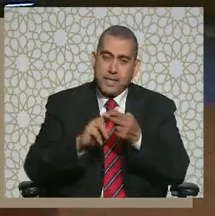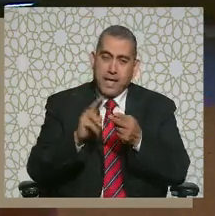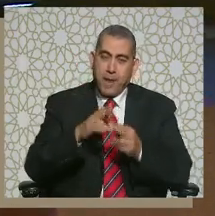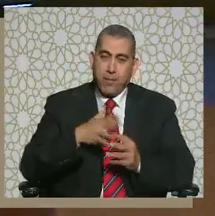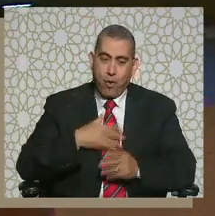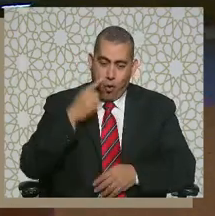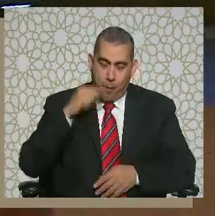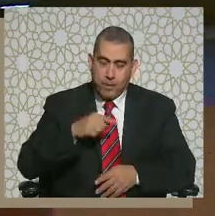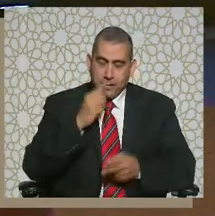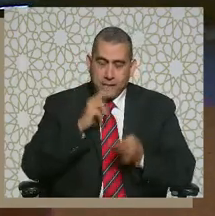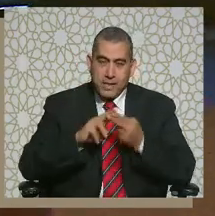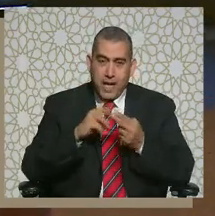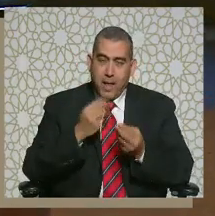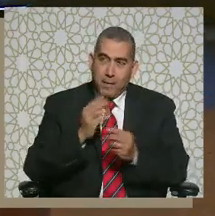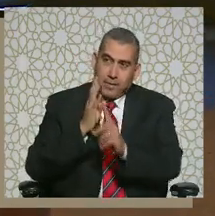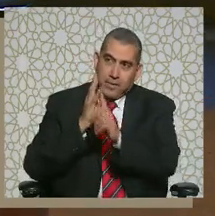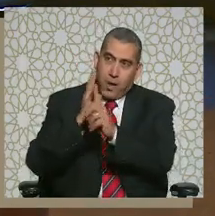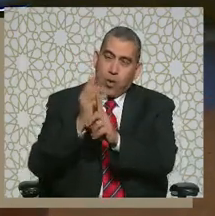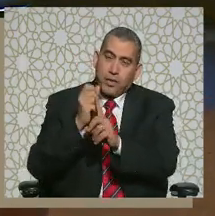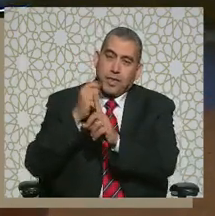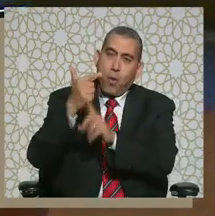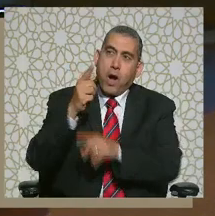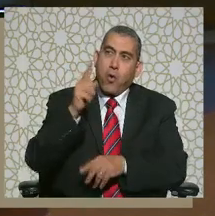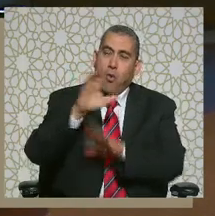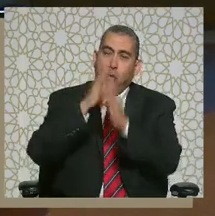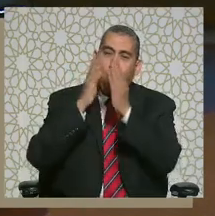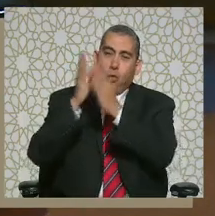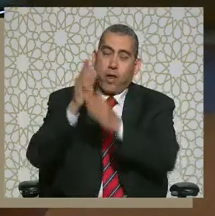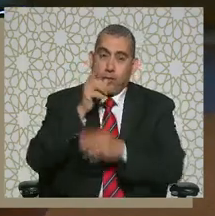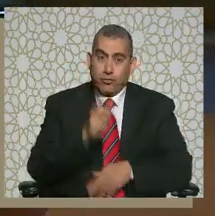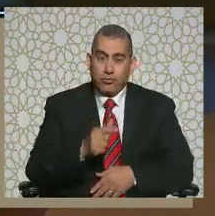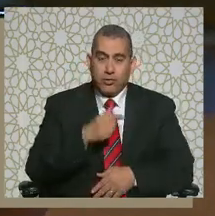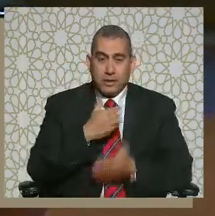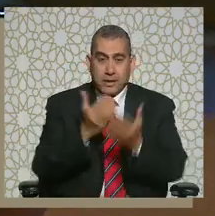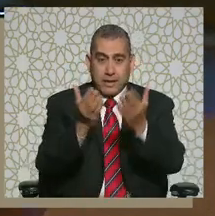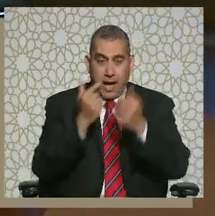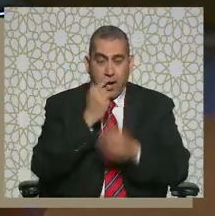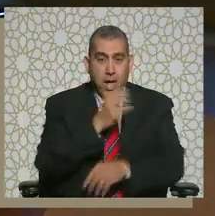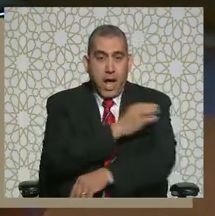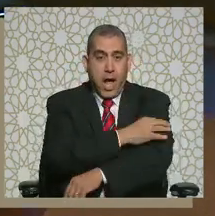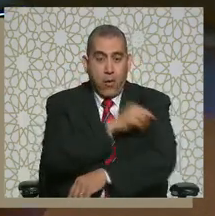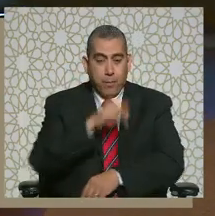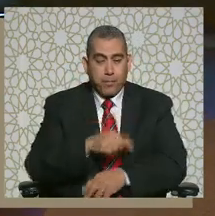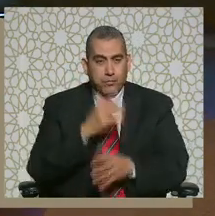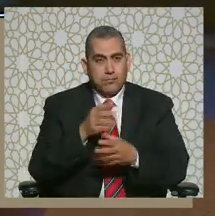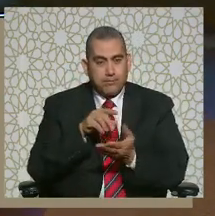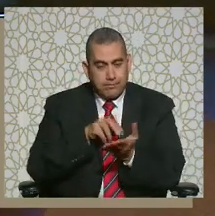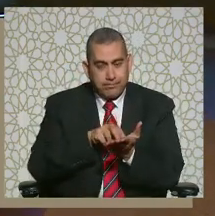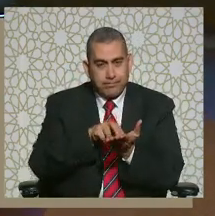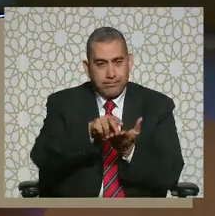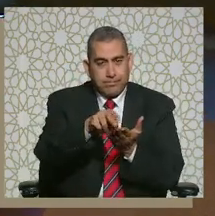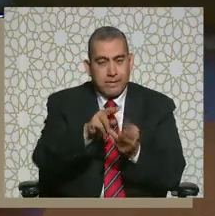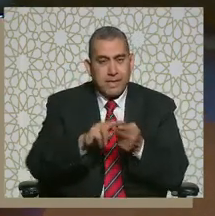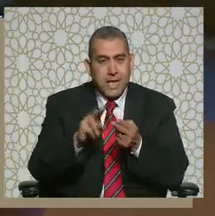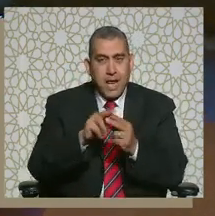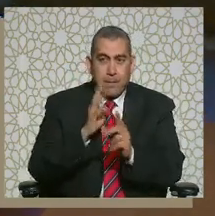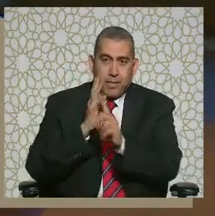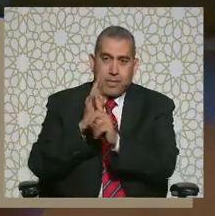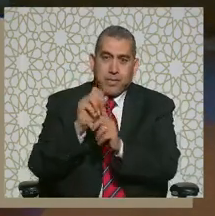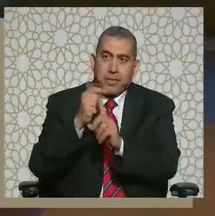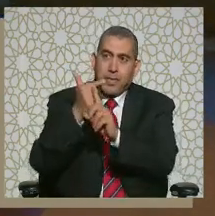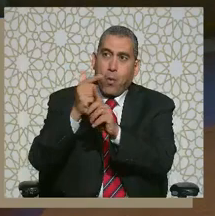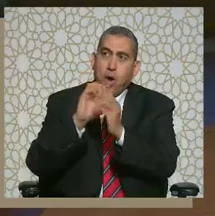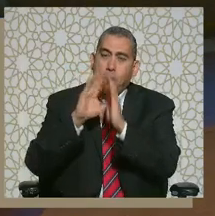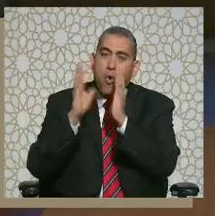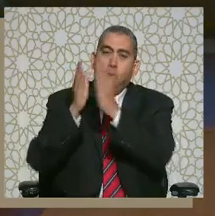نعيش في سلام التوكل وتعالوا نحاول مع بعض نمشي في طريق سلام التوكل اللي